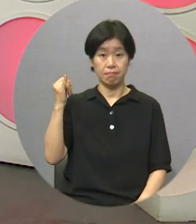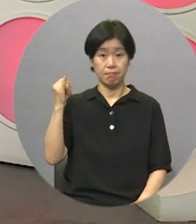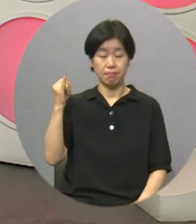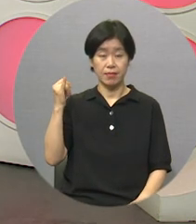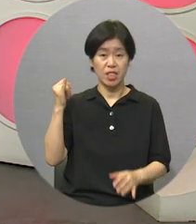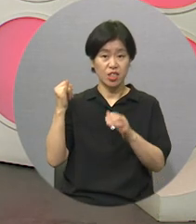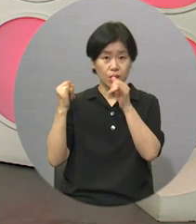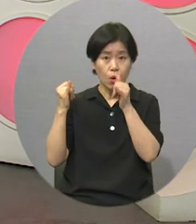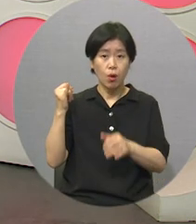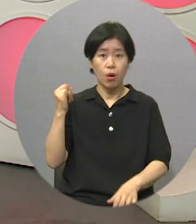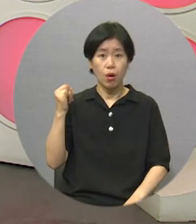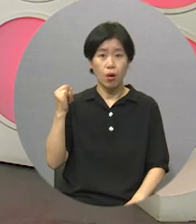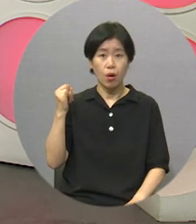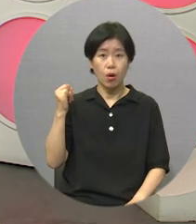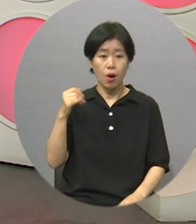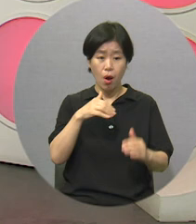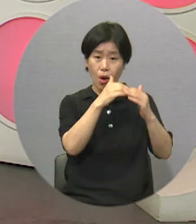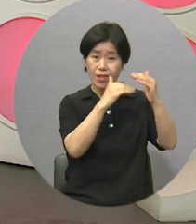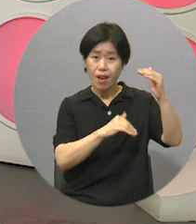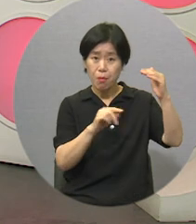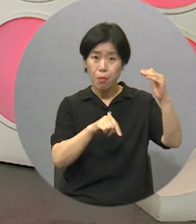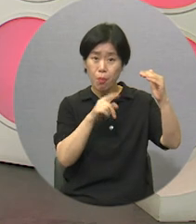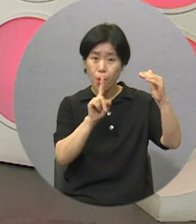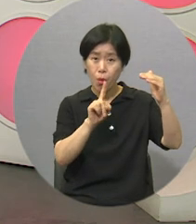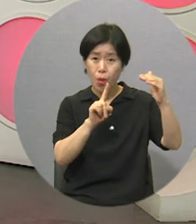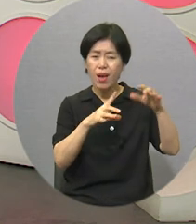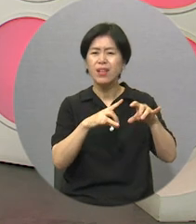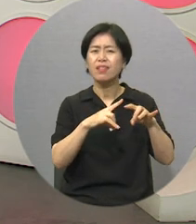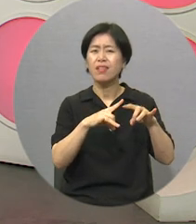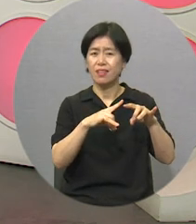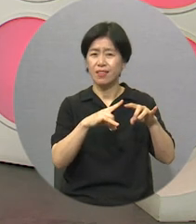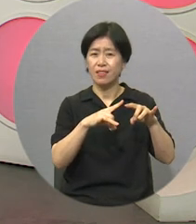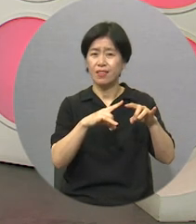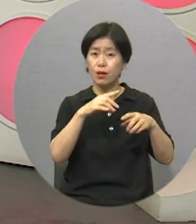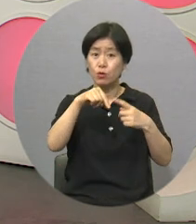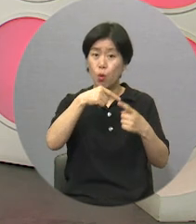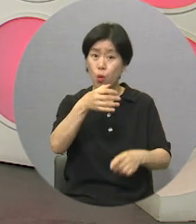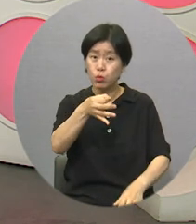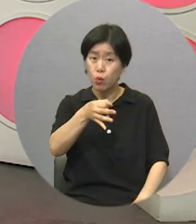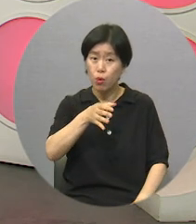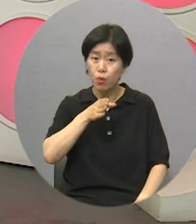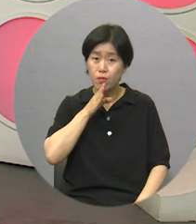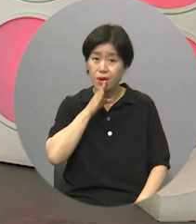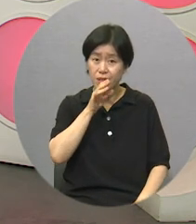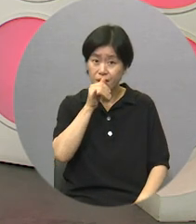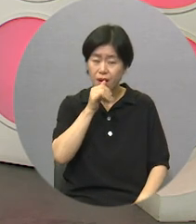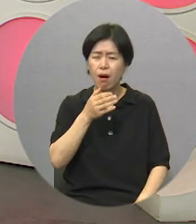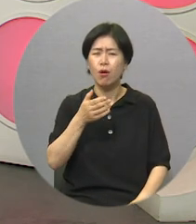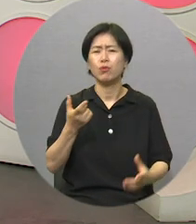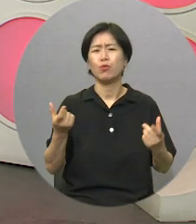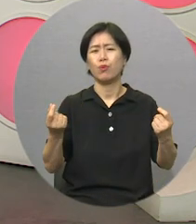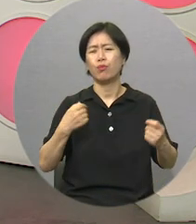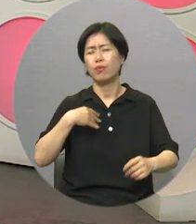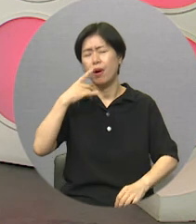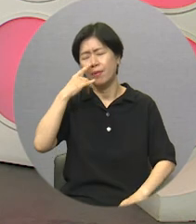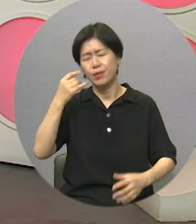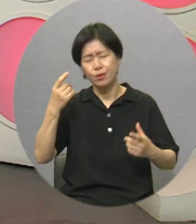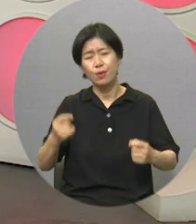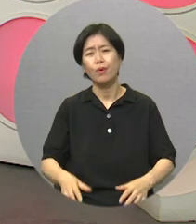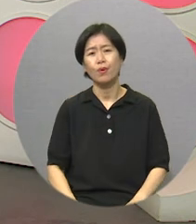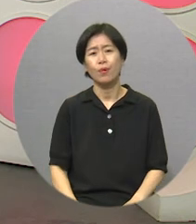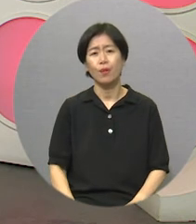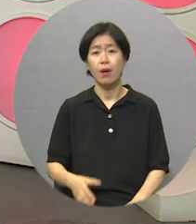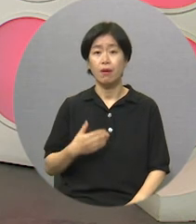내용 중에도 전기세가 나와 있잖아요. 아, 예, 나와 저희 있죠. 어머님이 이 에어컨을 안 트세요. 아, 예.